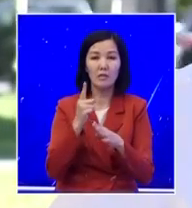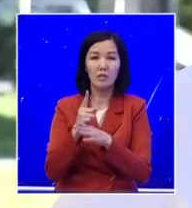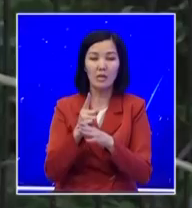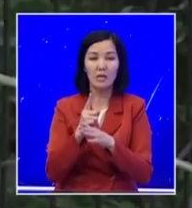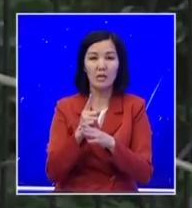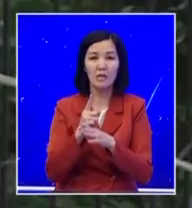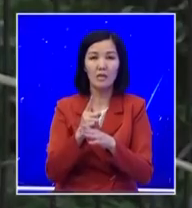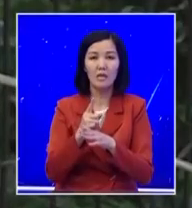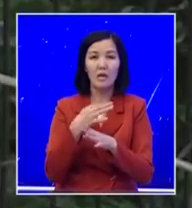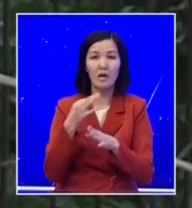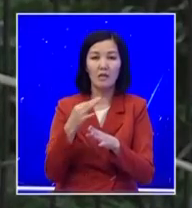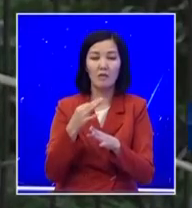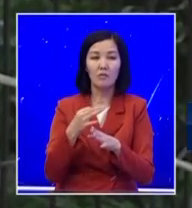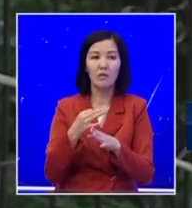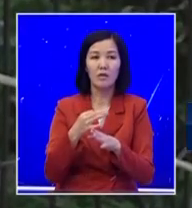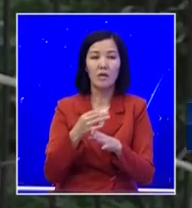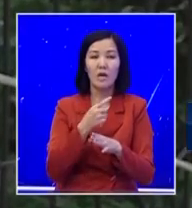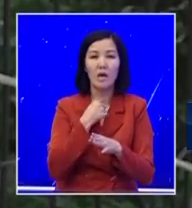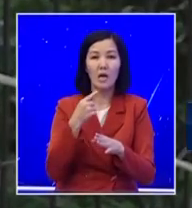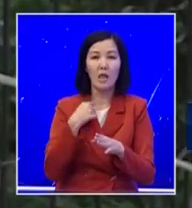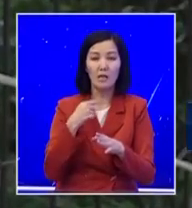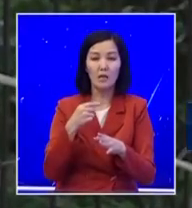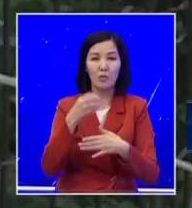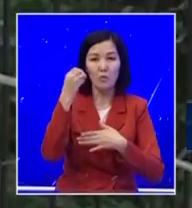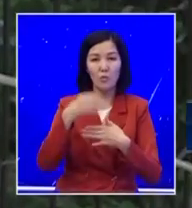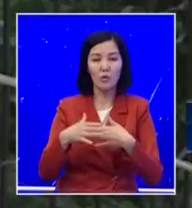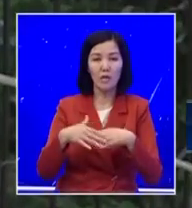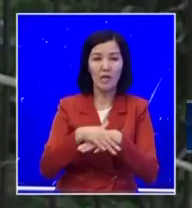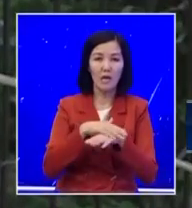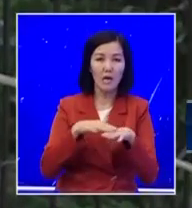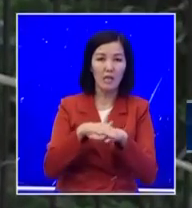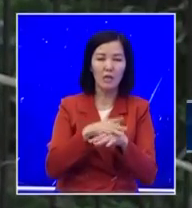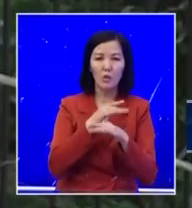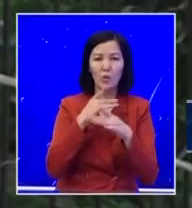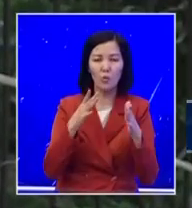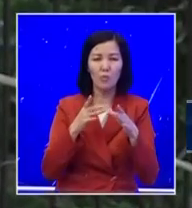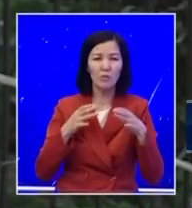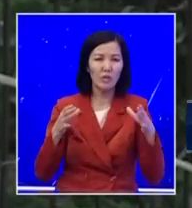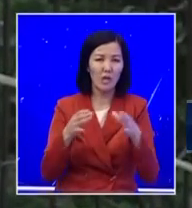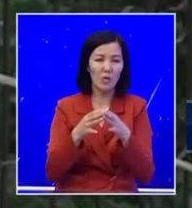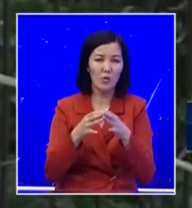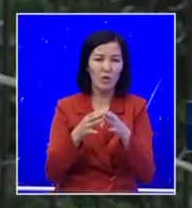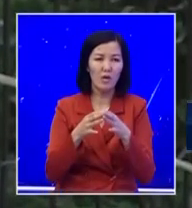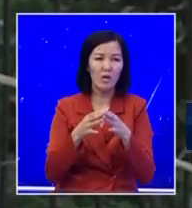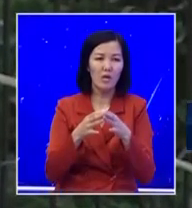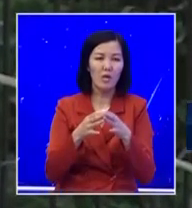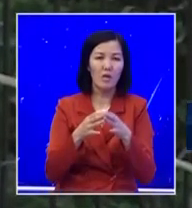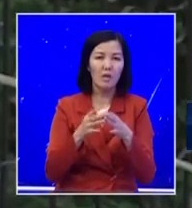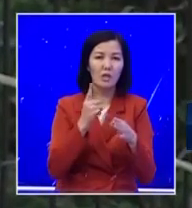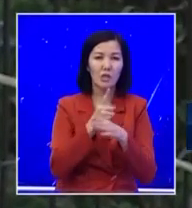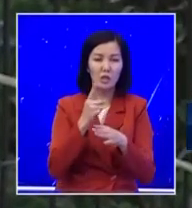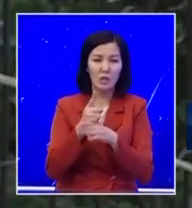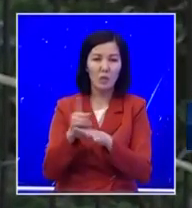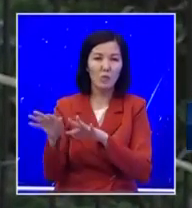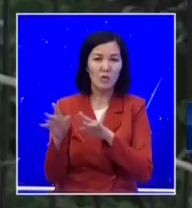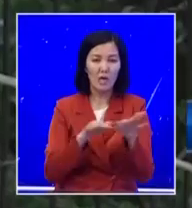сақтамауы. Қаланың орталығындағы қоғамдық орындарда халықтың көп жиналуы және осы карантиндік шектеу